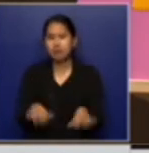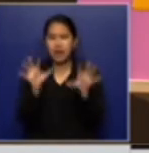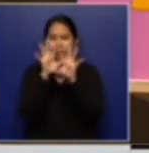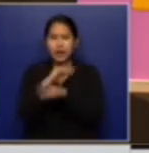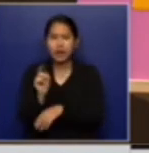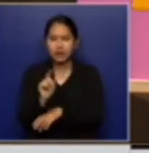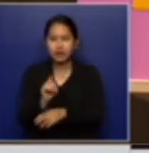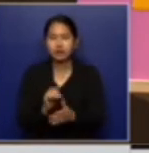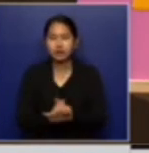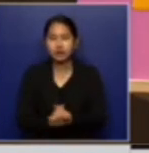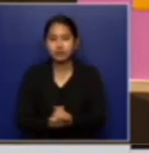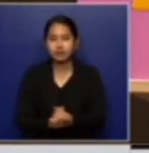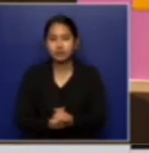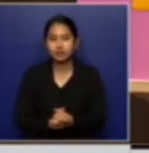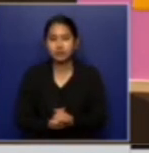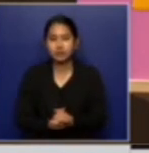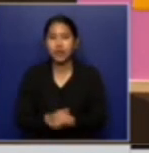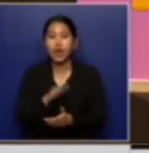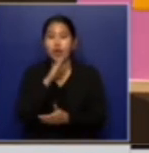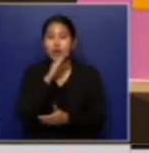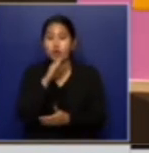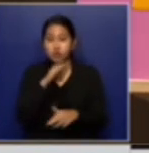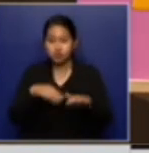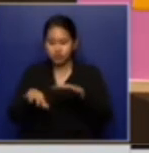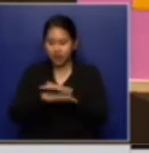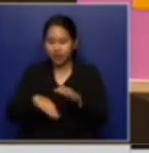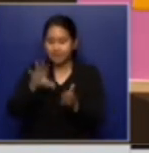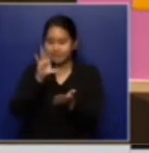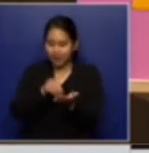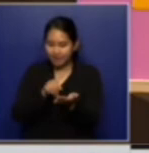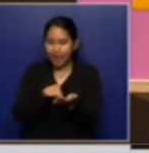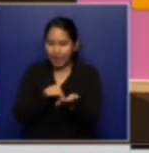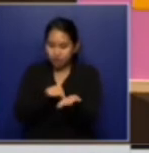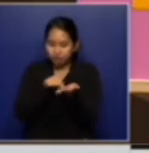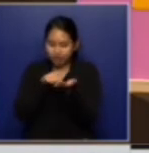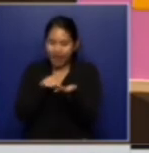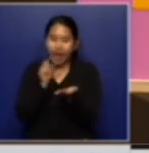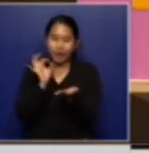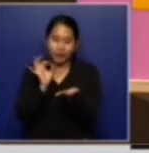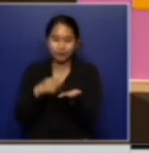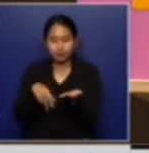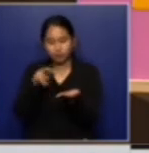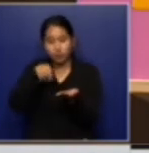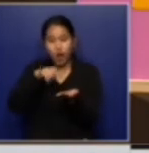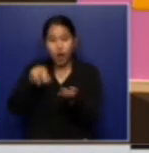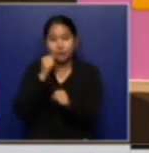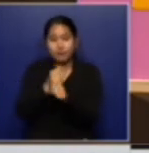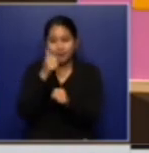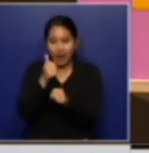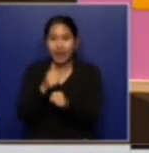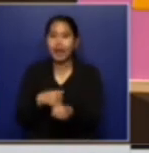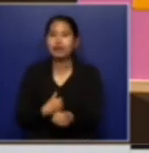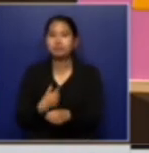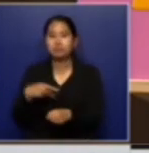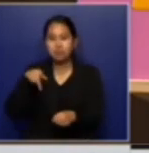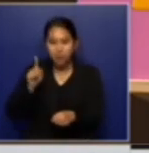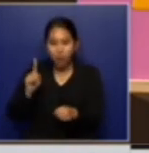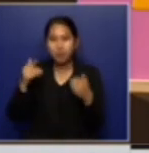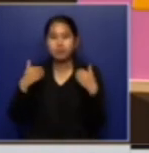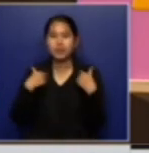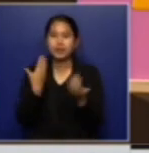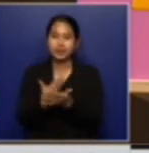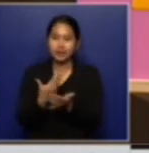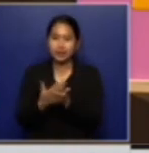ธานถ้าข้อมูลตกมาถึงเราเนี่ยเราสามารถตรวจสอบได้ว่ามีคุณค่าไหมในการใช้งบประม